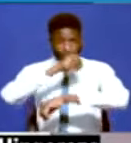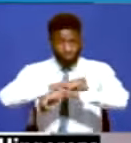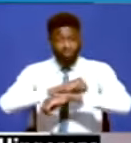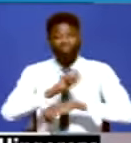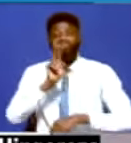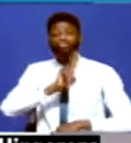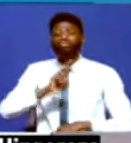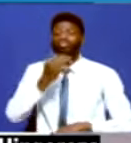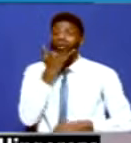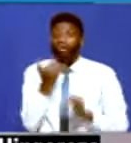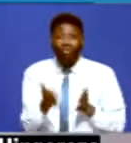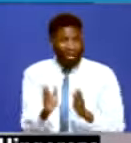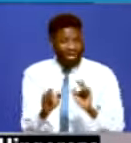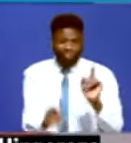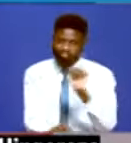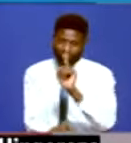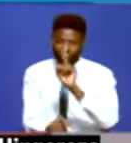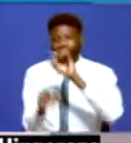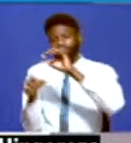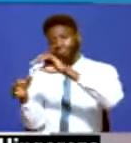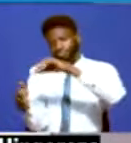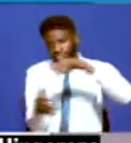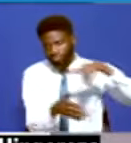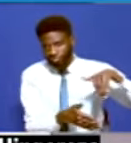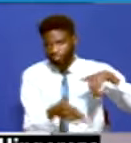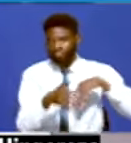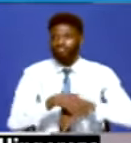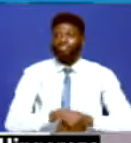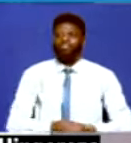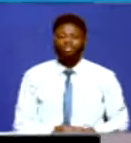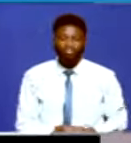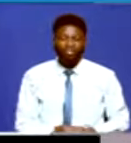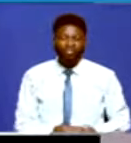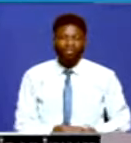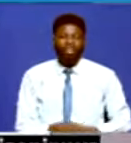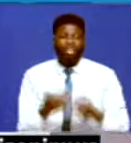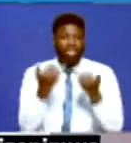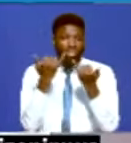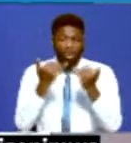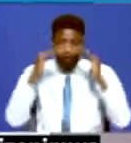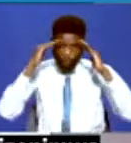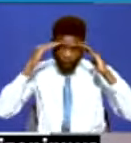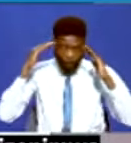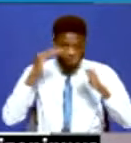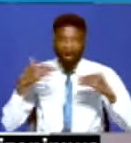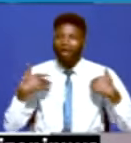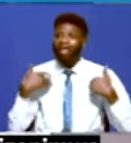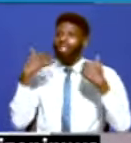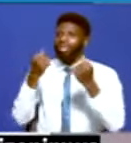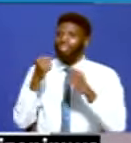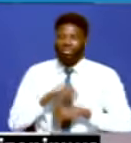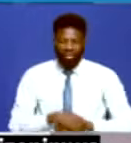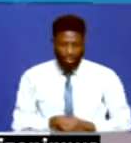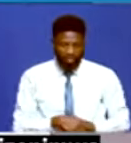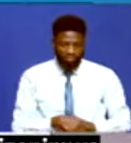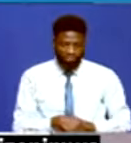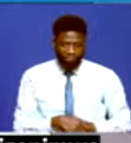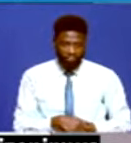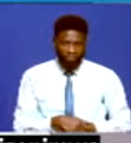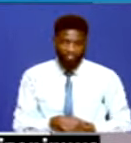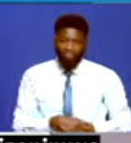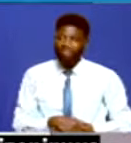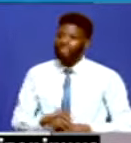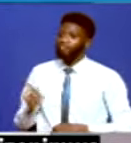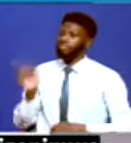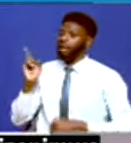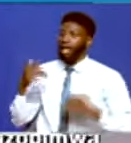stahili. Tukiachana hayo ya elimu, tuangazie masuala ya afya, ambapo Wizara ya Afya